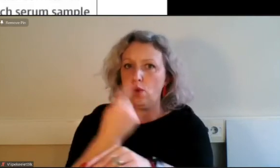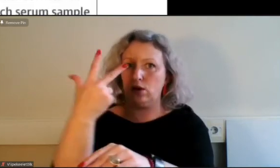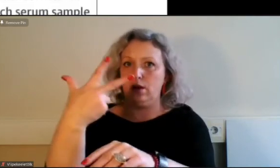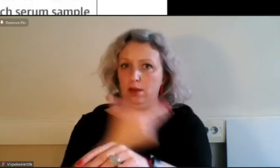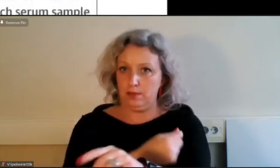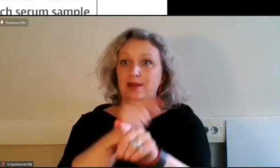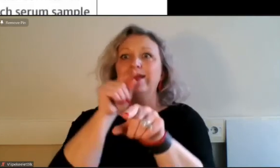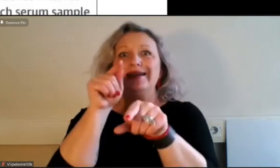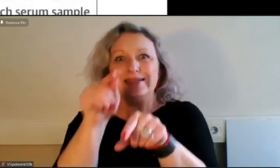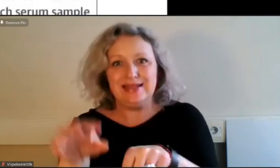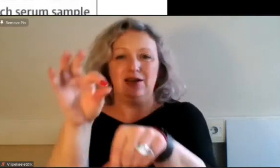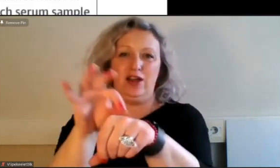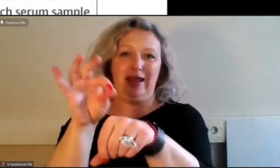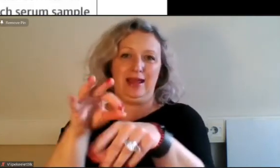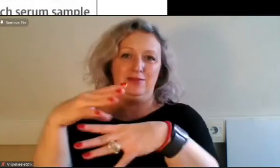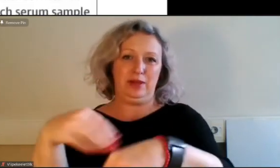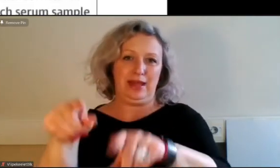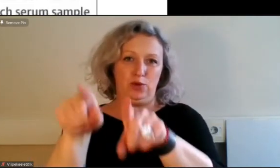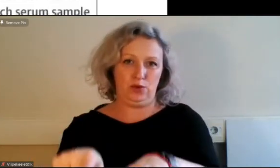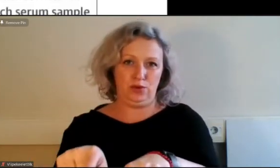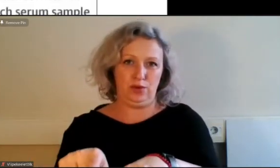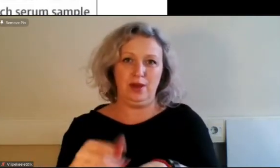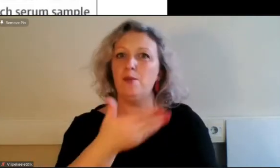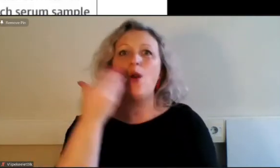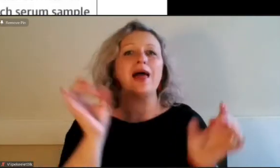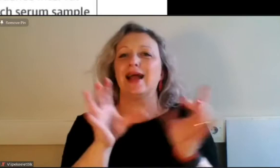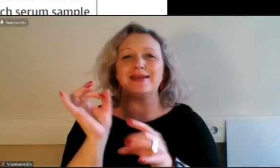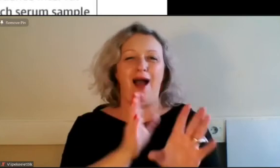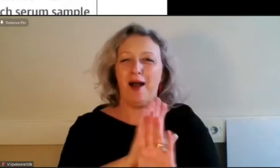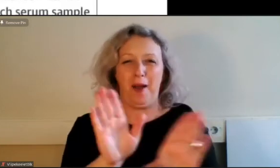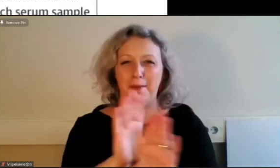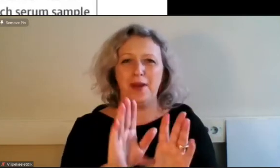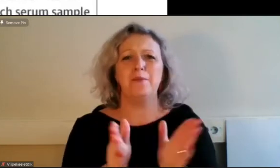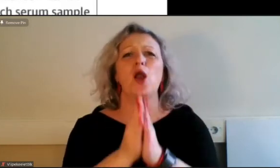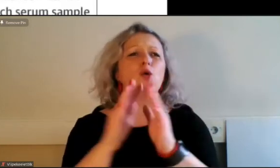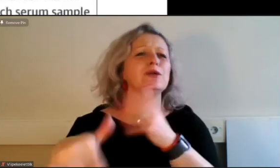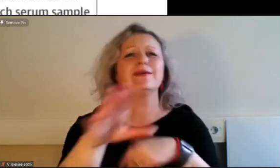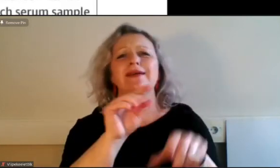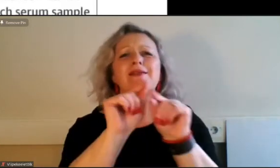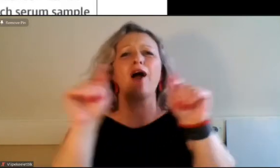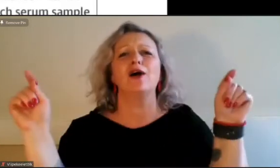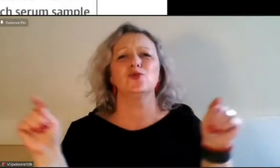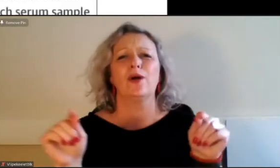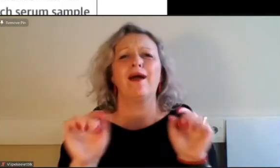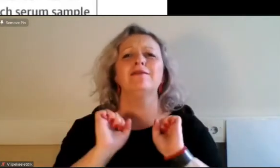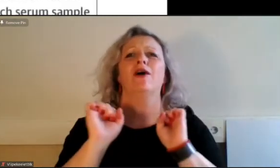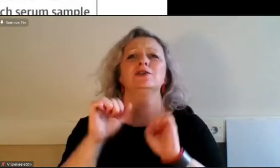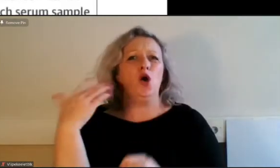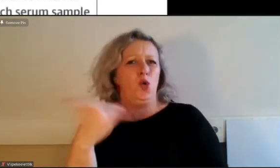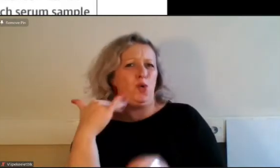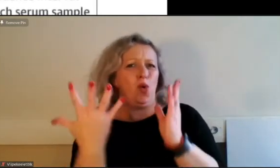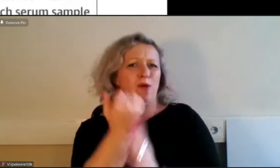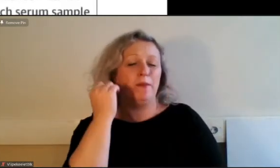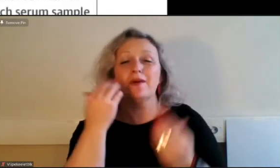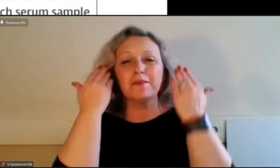Põdenutel immuunsus ajapikku langeb. Siin graafikul iga täpp, mis on märgitud, näitab antikehade